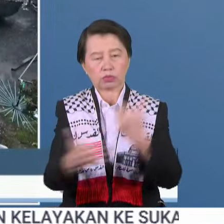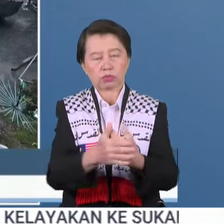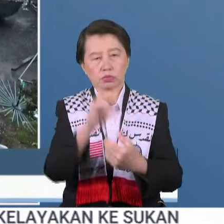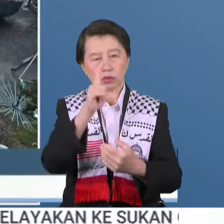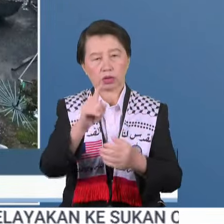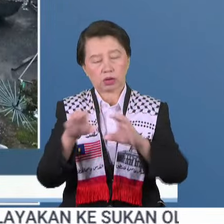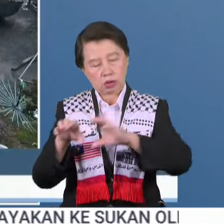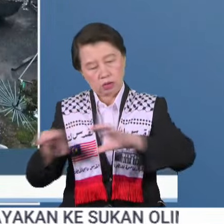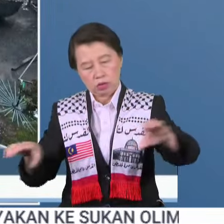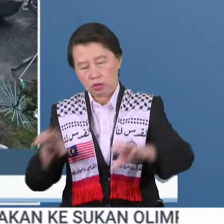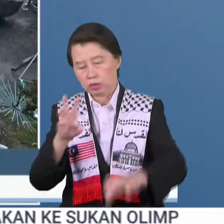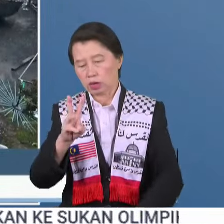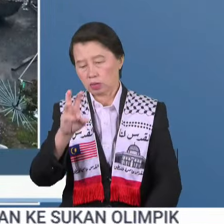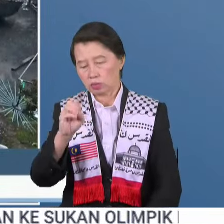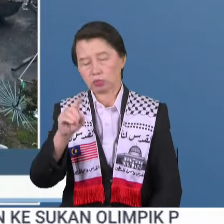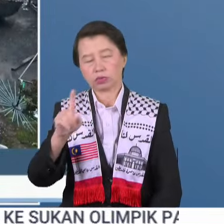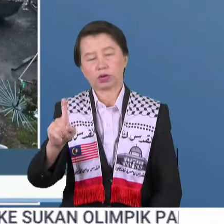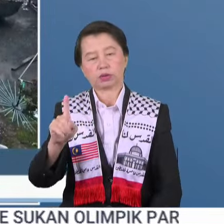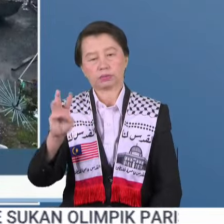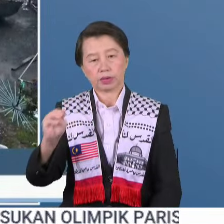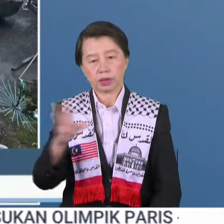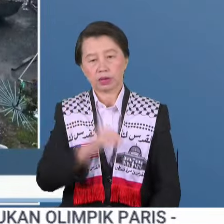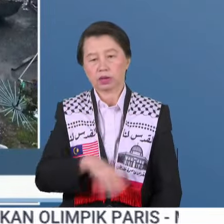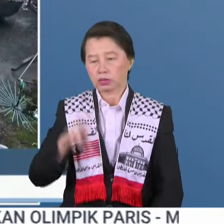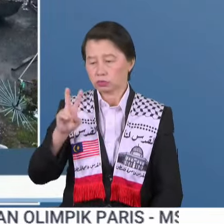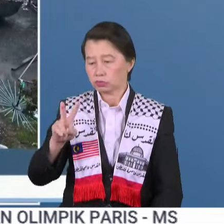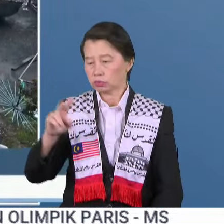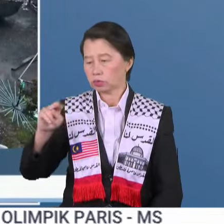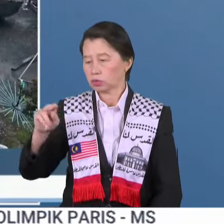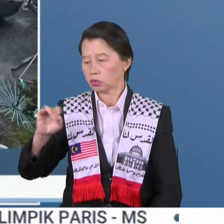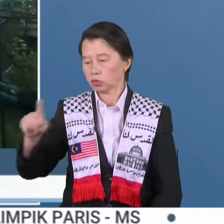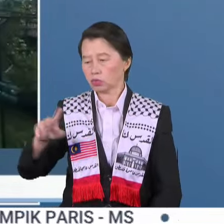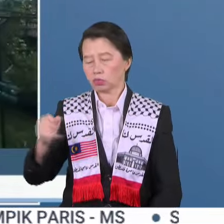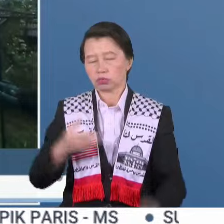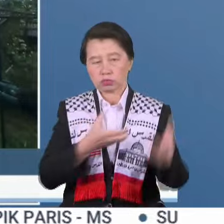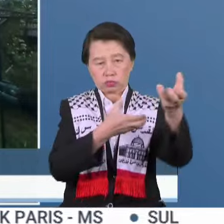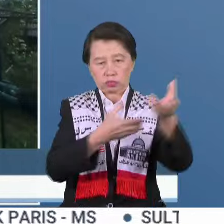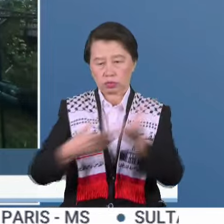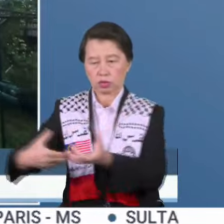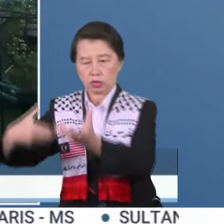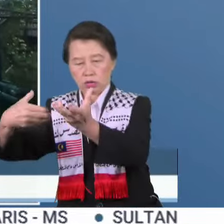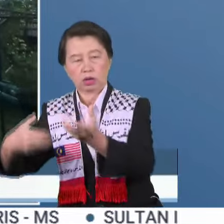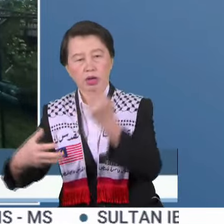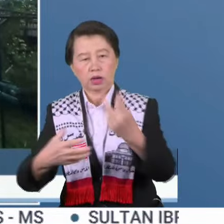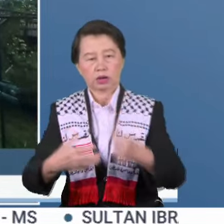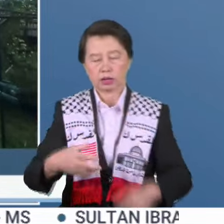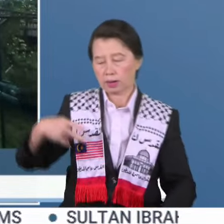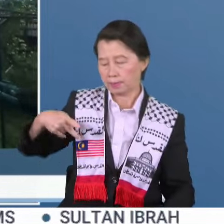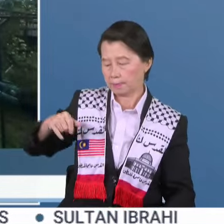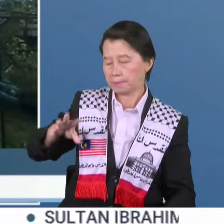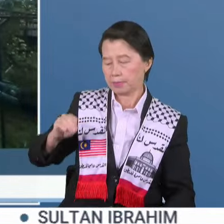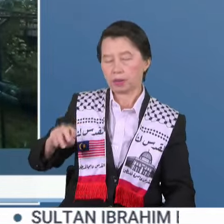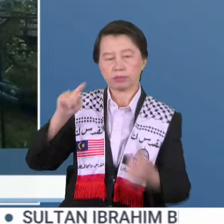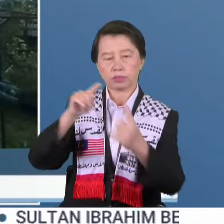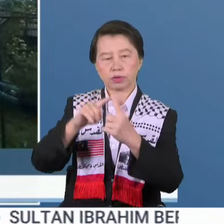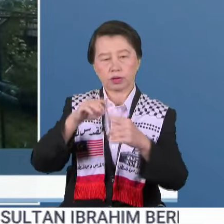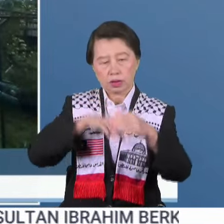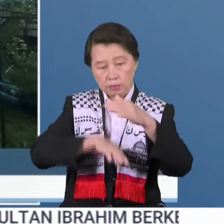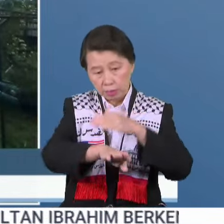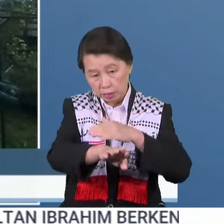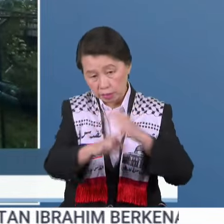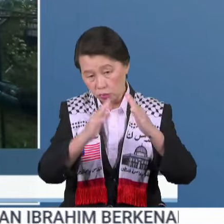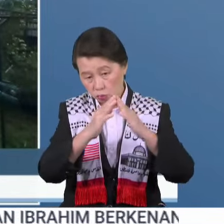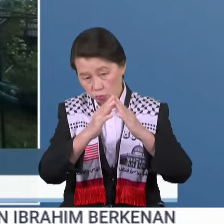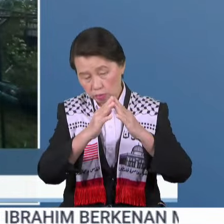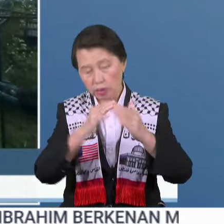aliran 60.1 me du nozel dari air tangki tentera serta PAM pilih Bomba ke bahagian dalam rumah